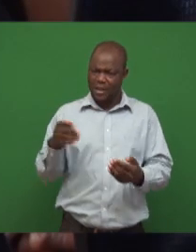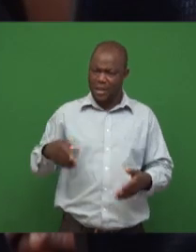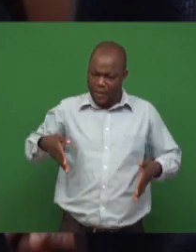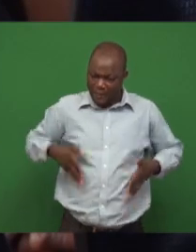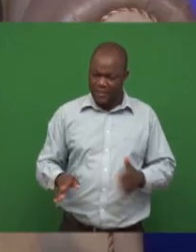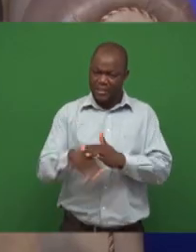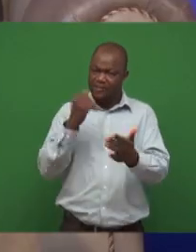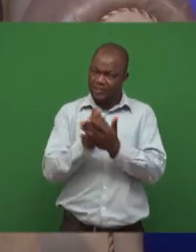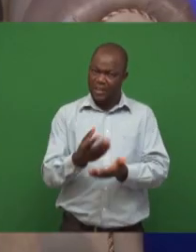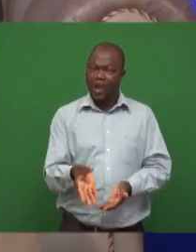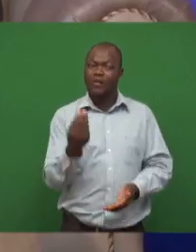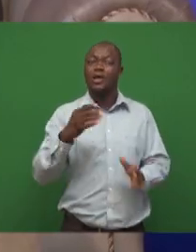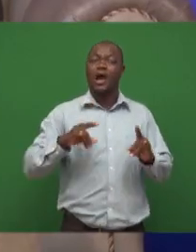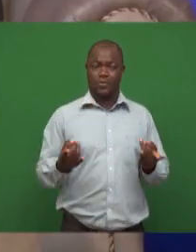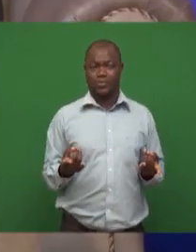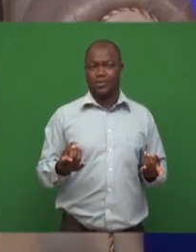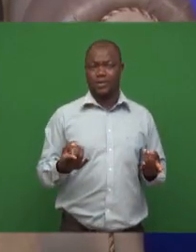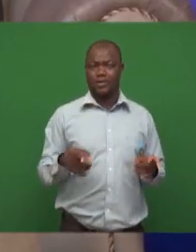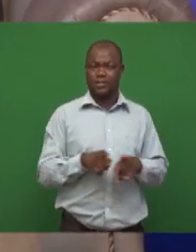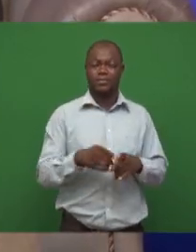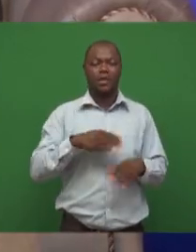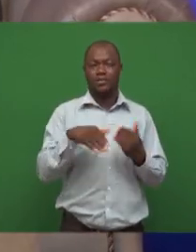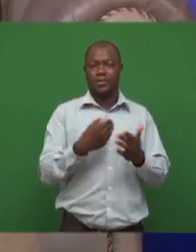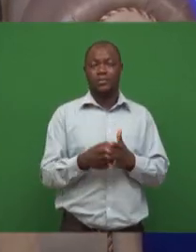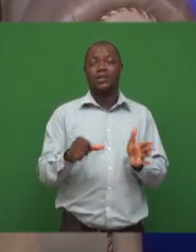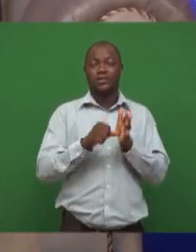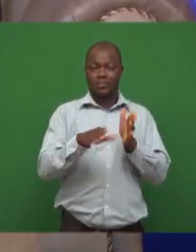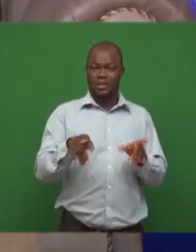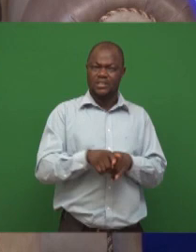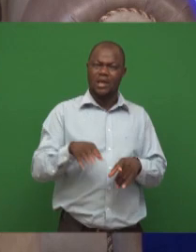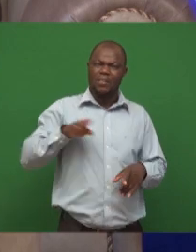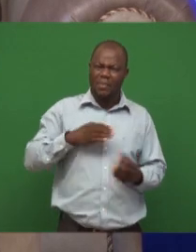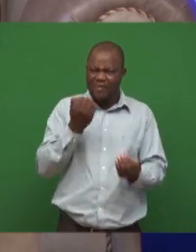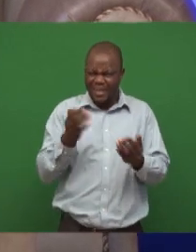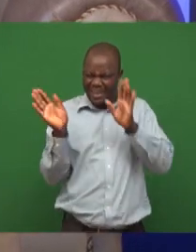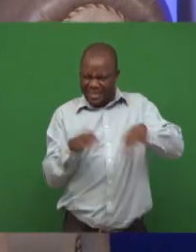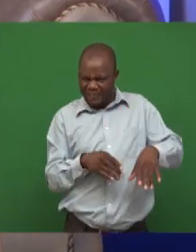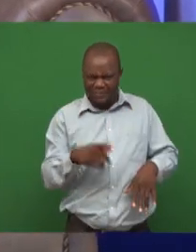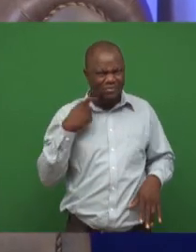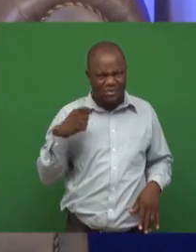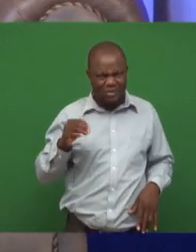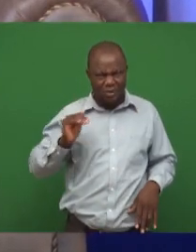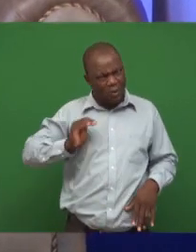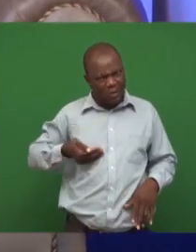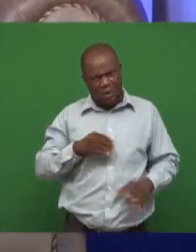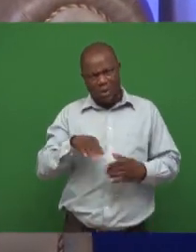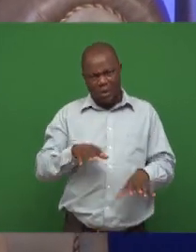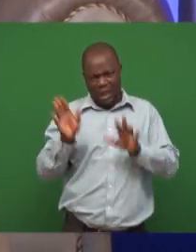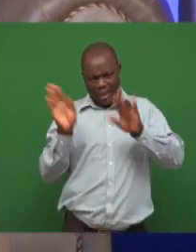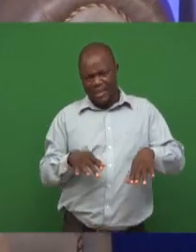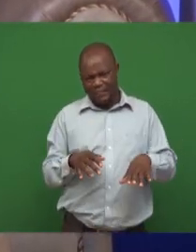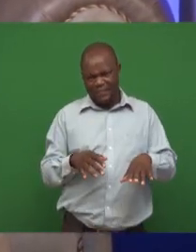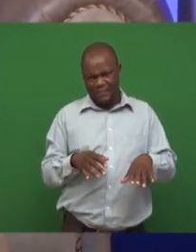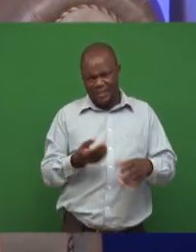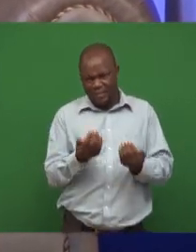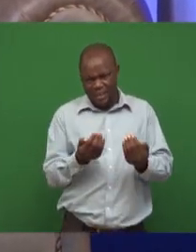birth certificate muenzaniso wakanaka wavapa asi unorwadza kuti vana mai vanofuratira vana kufuratira vari kunzi vari